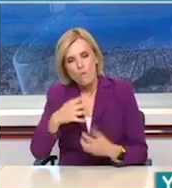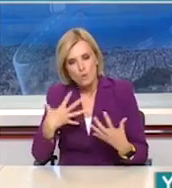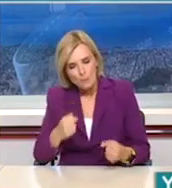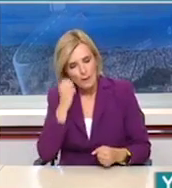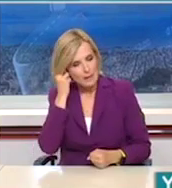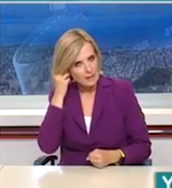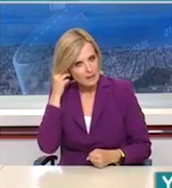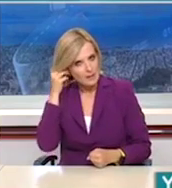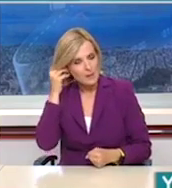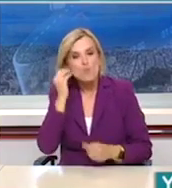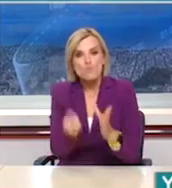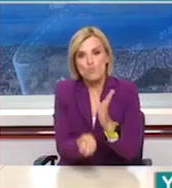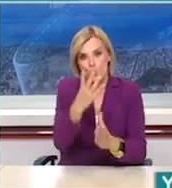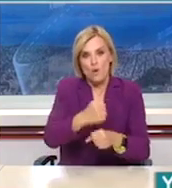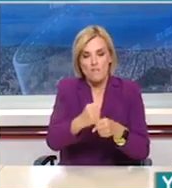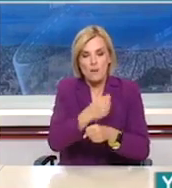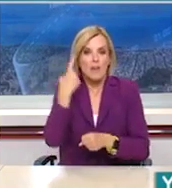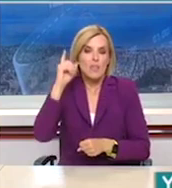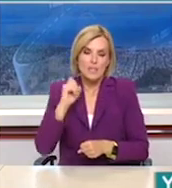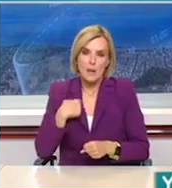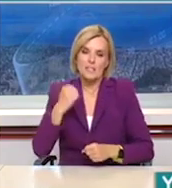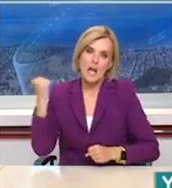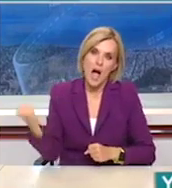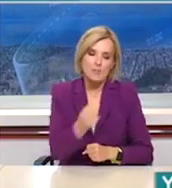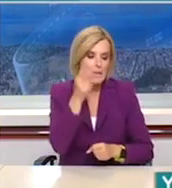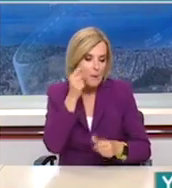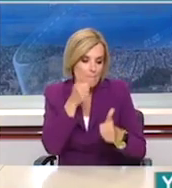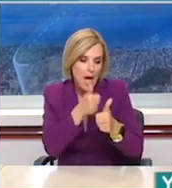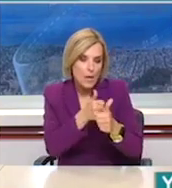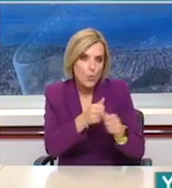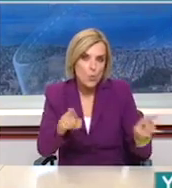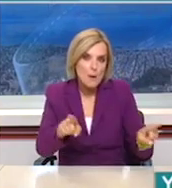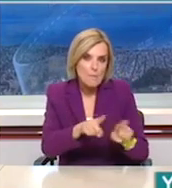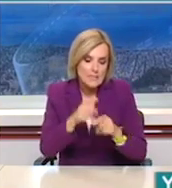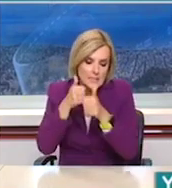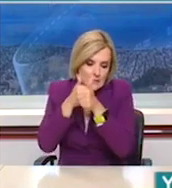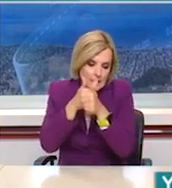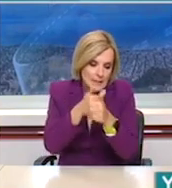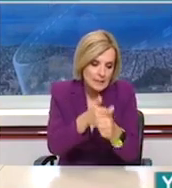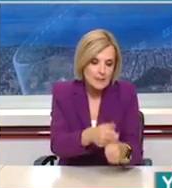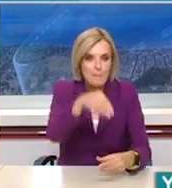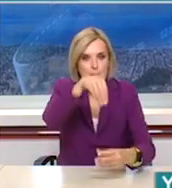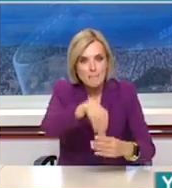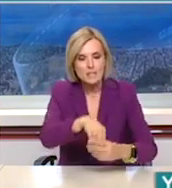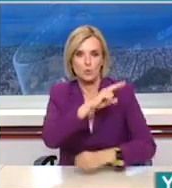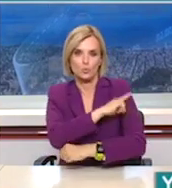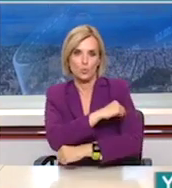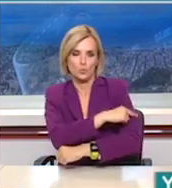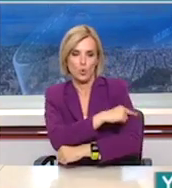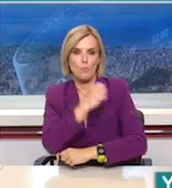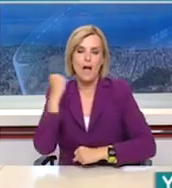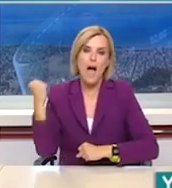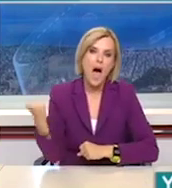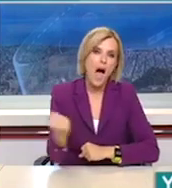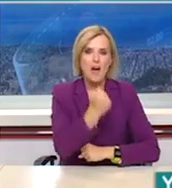δίνεις ένα φάρμακο, έγινε σε αυστηρά πλαίσια υγειονομικής επιτήρησης με τον θεράποντα γιατρό τους ή τον λοιμοξιολόγο του νοσοκομείου. Έγινε σε αυστηρά